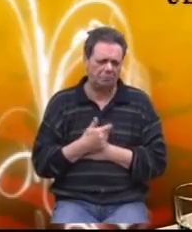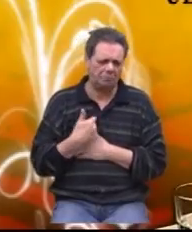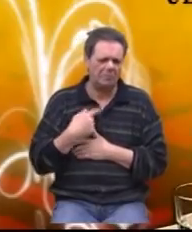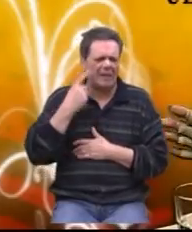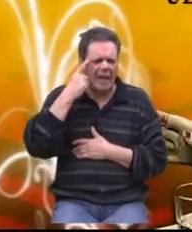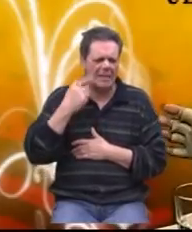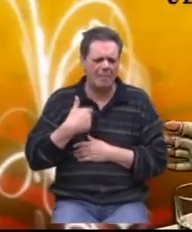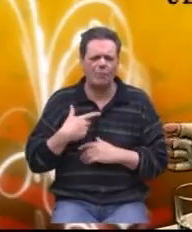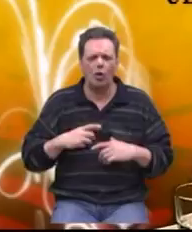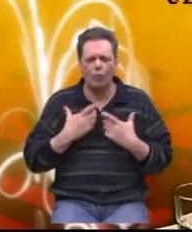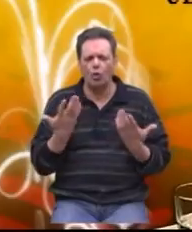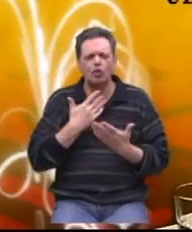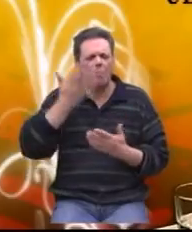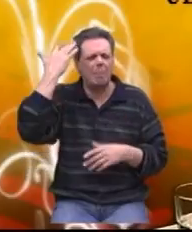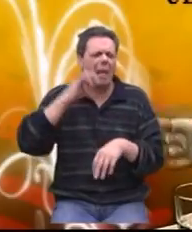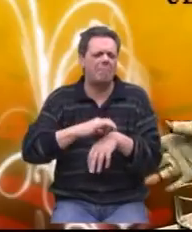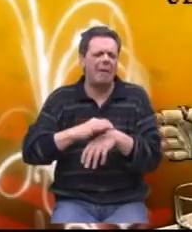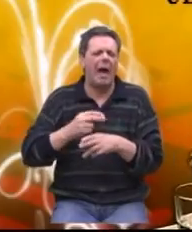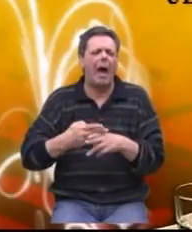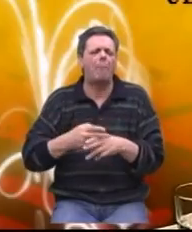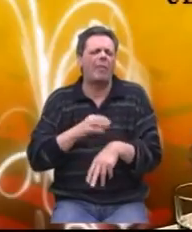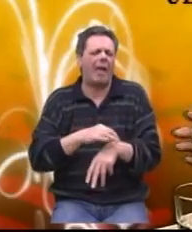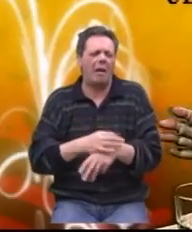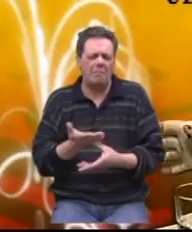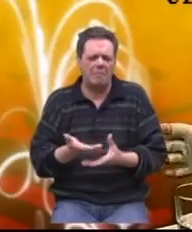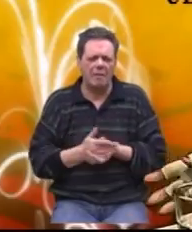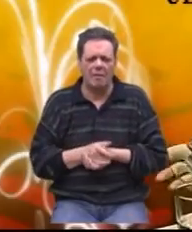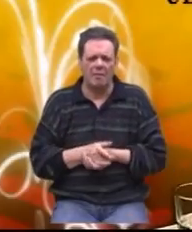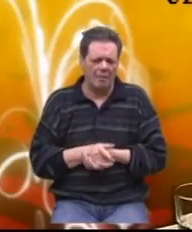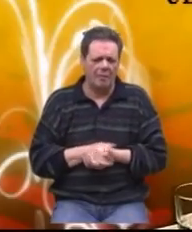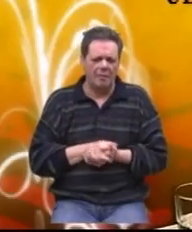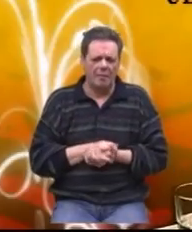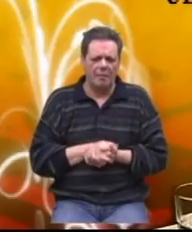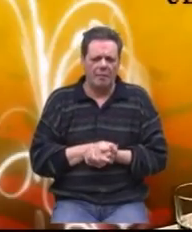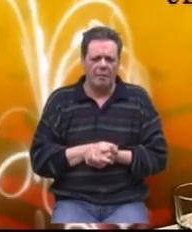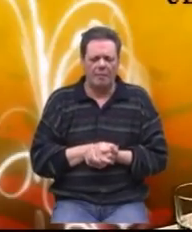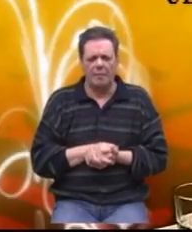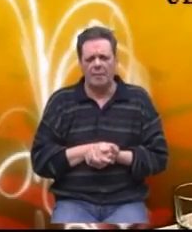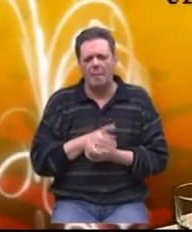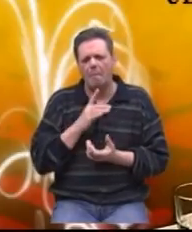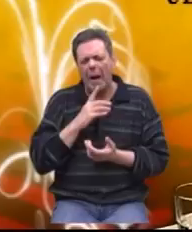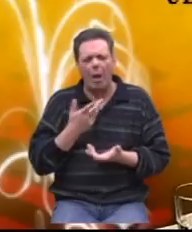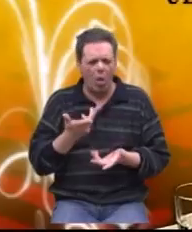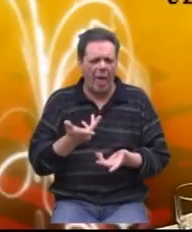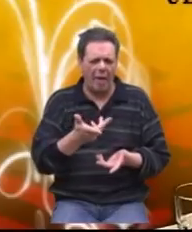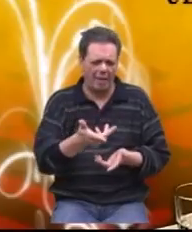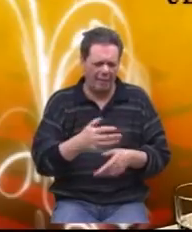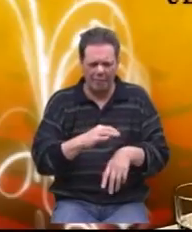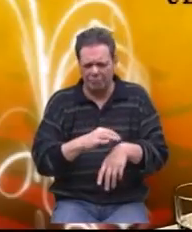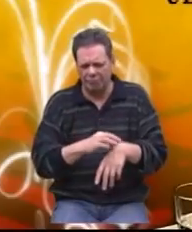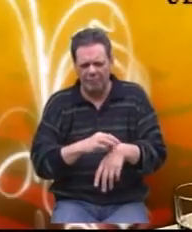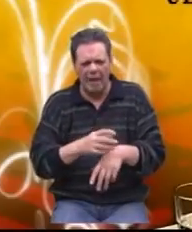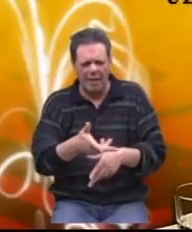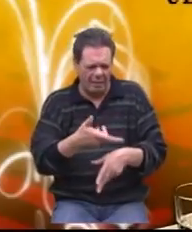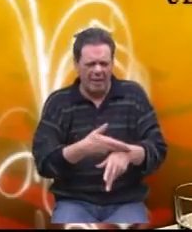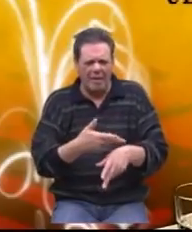života, šta je ljekarna bila. Dođeš, uzmeš lijek i odeš. Tako. Pa skoro je bilo tako, jel da? Malo je ljekarnica baš se involvirala u